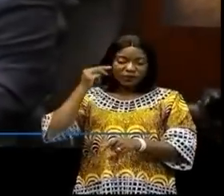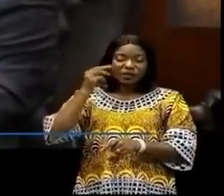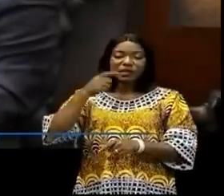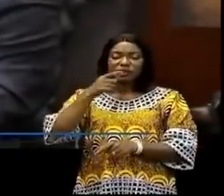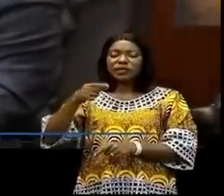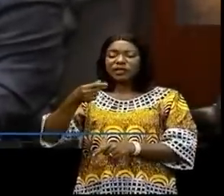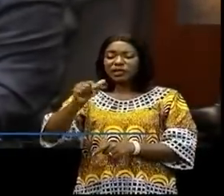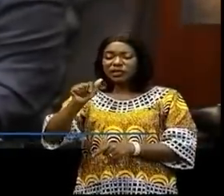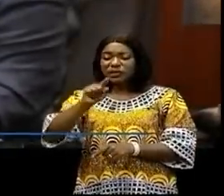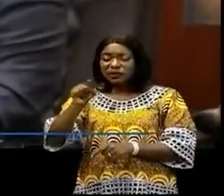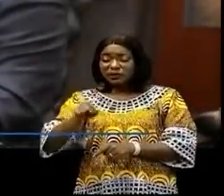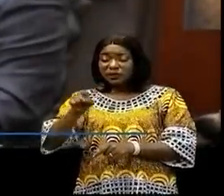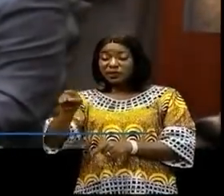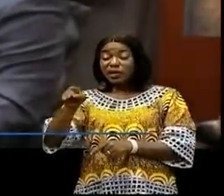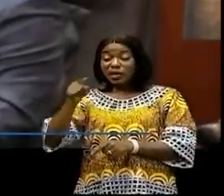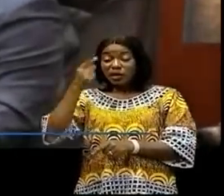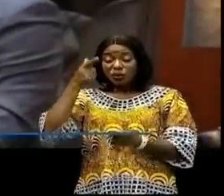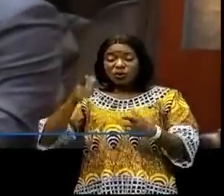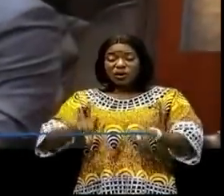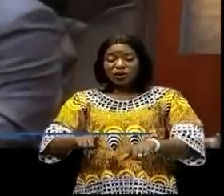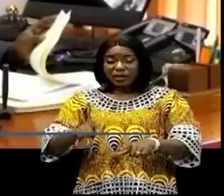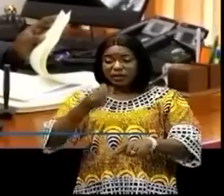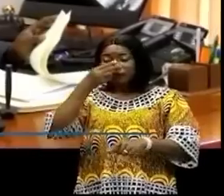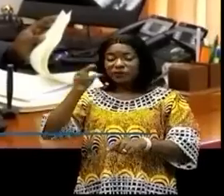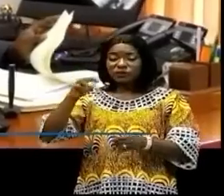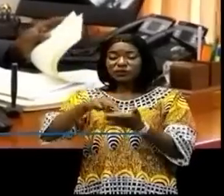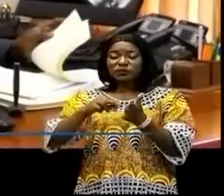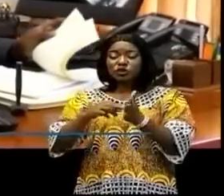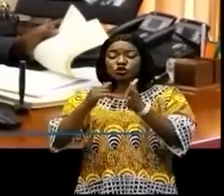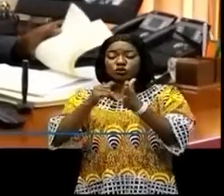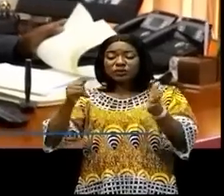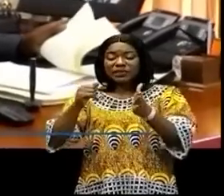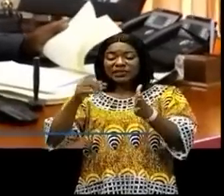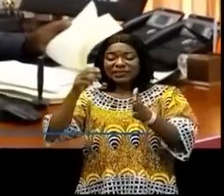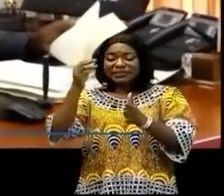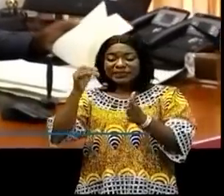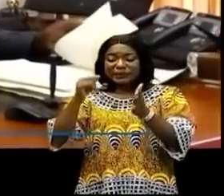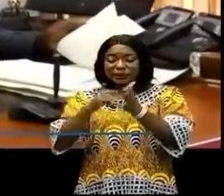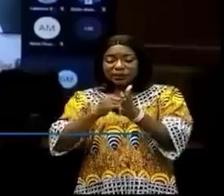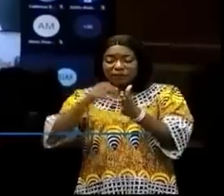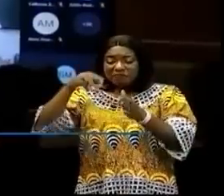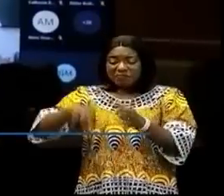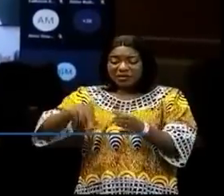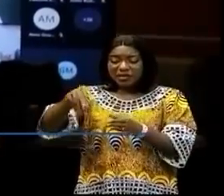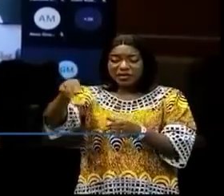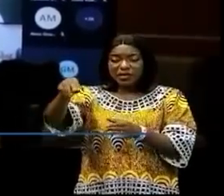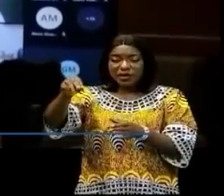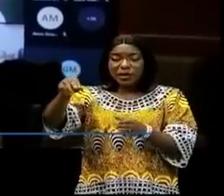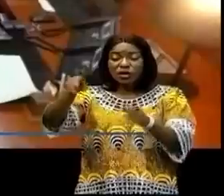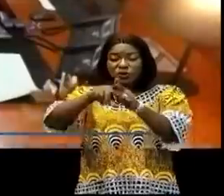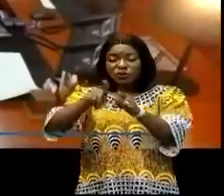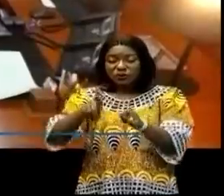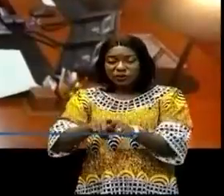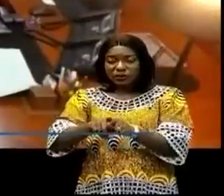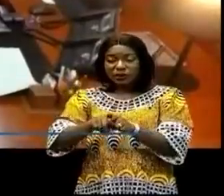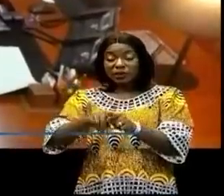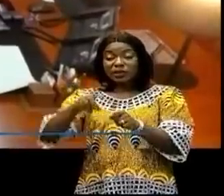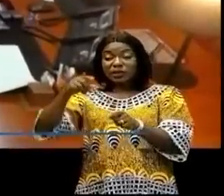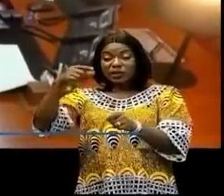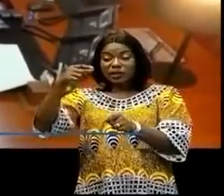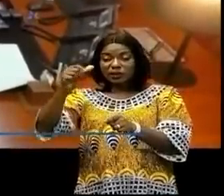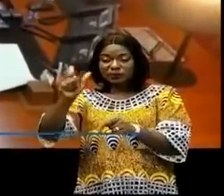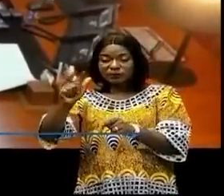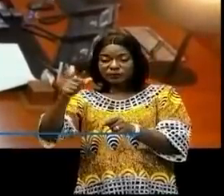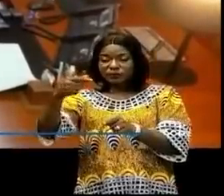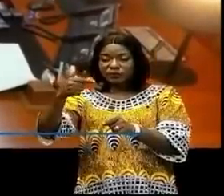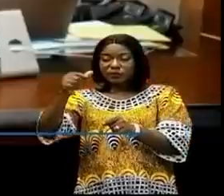à environ 66 milliards de normomètres cubes de méthane et 300 milliards de dioxyde de carbone.